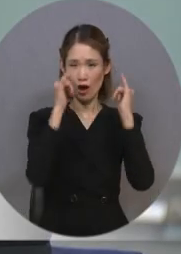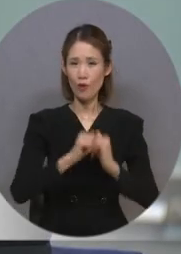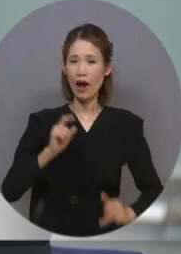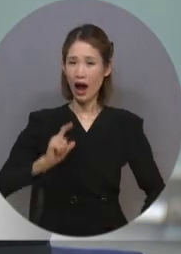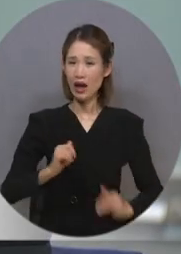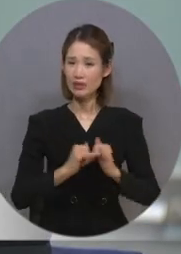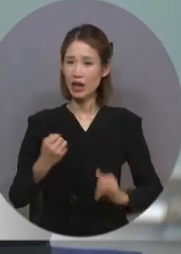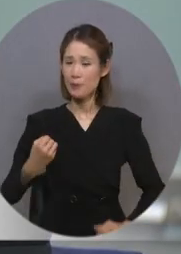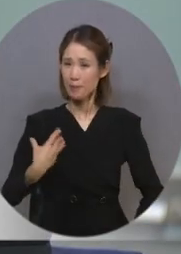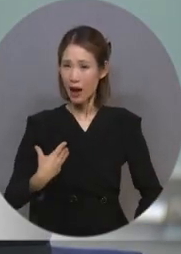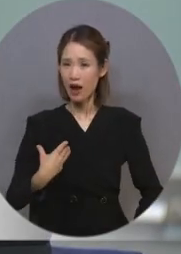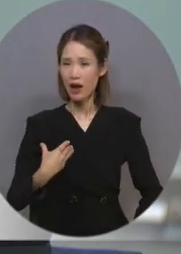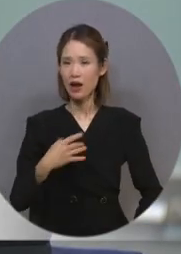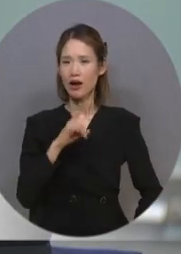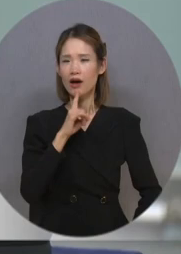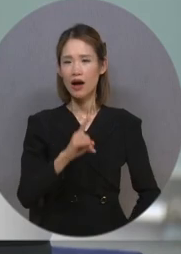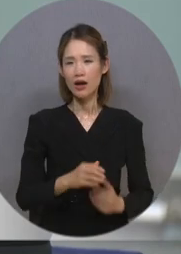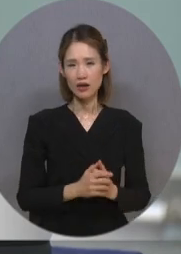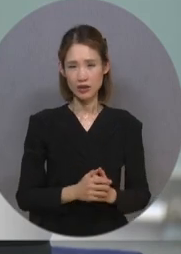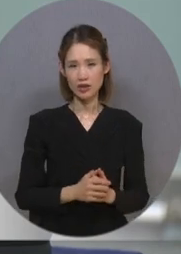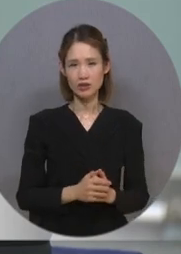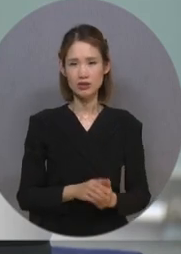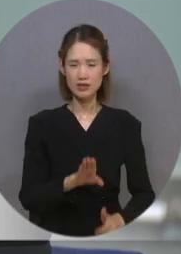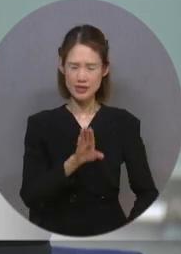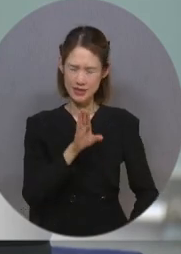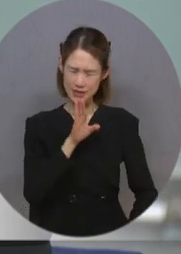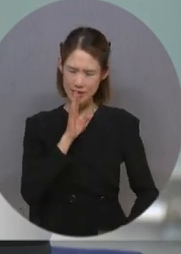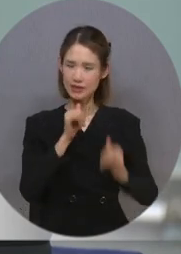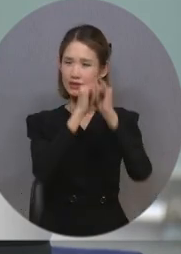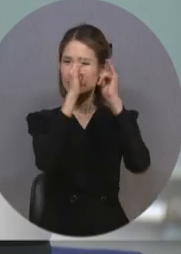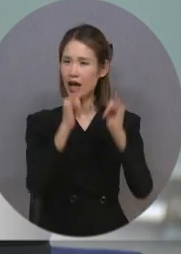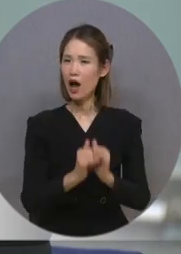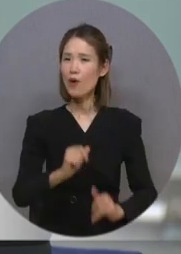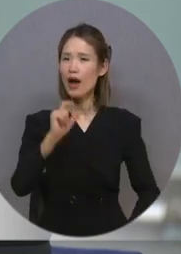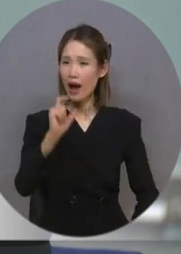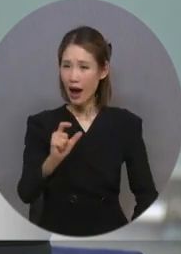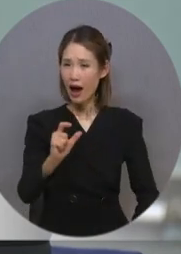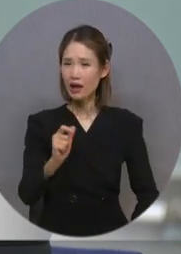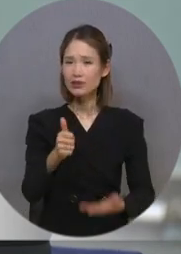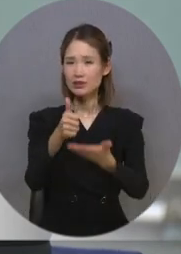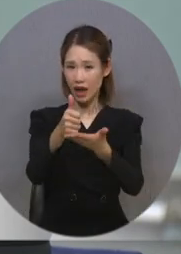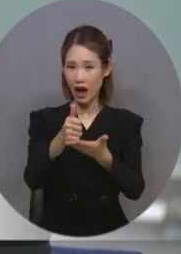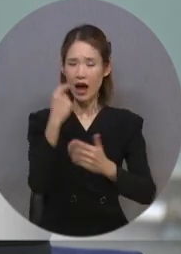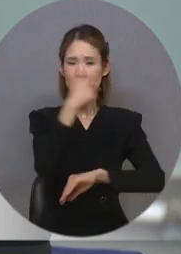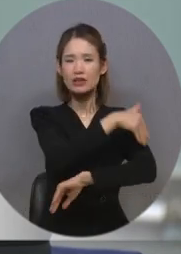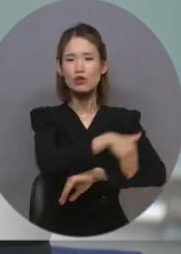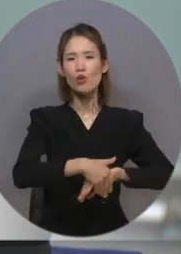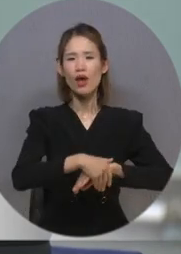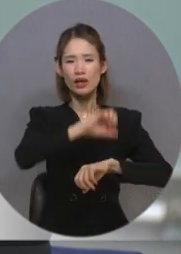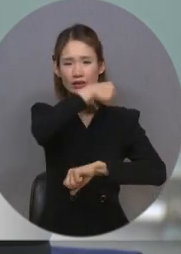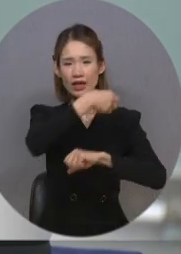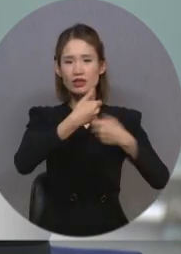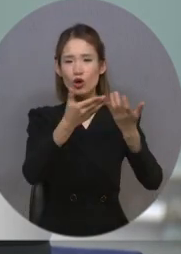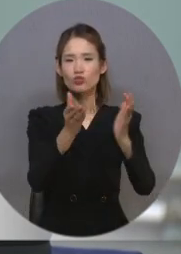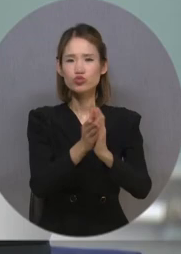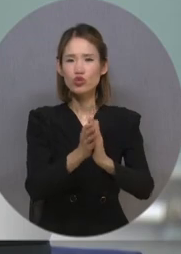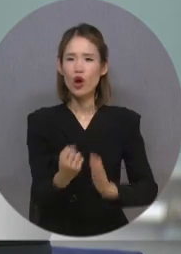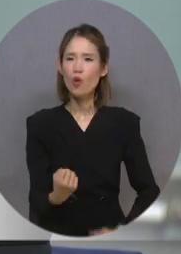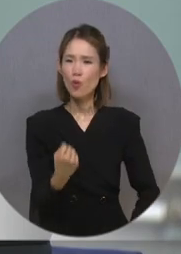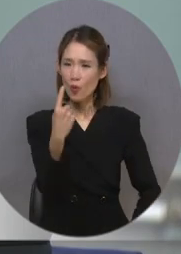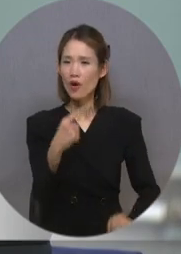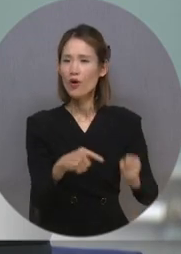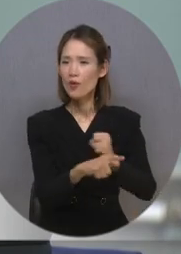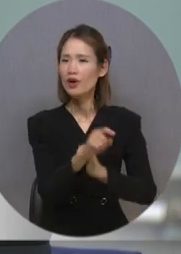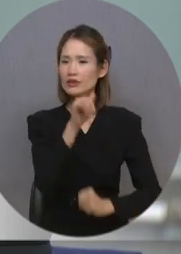강자라고 여기신다면 그러면 진짜 사회적 강자인 기획재정부에도 이 문제의 원인이